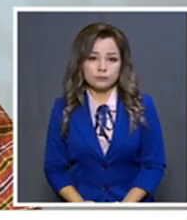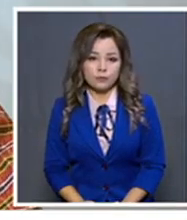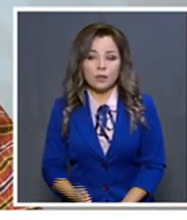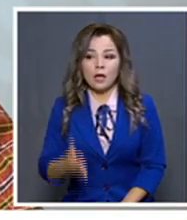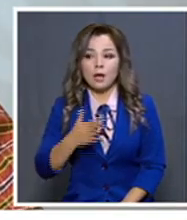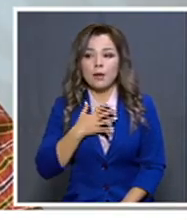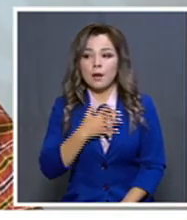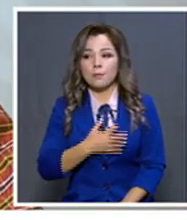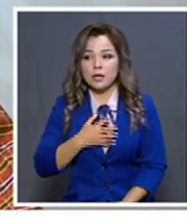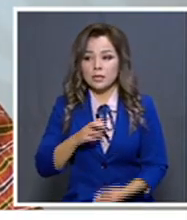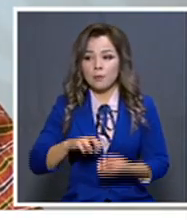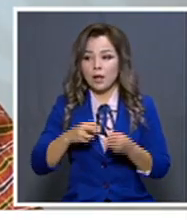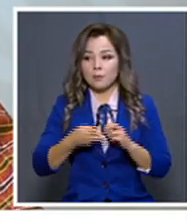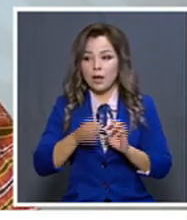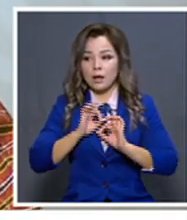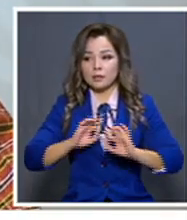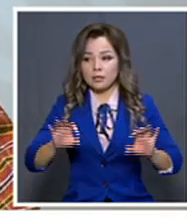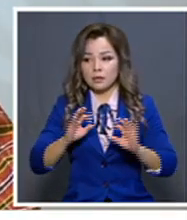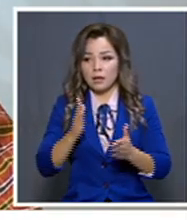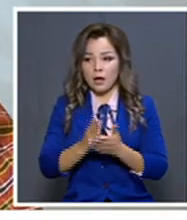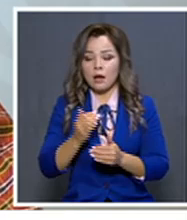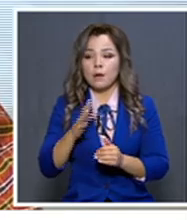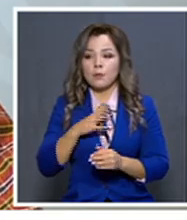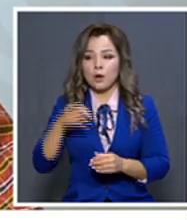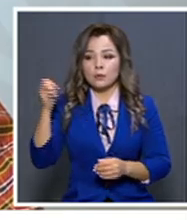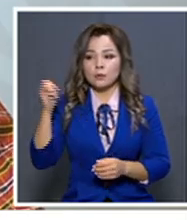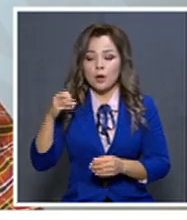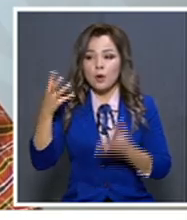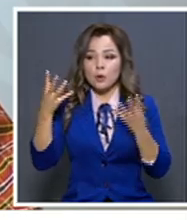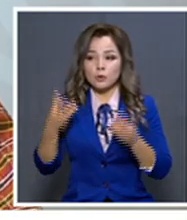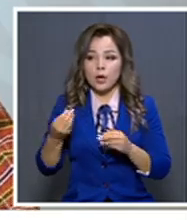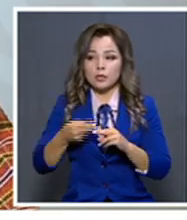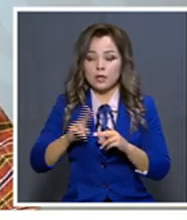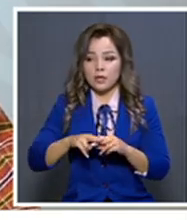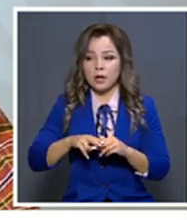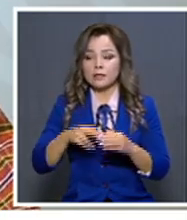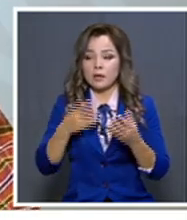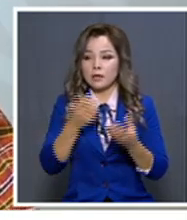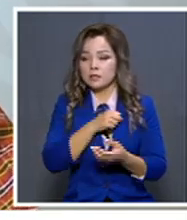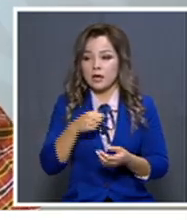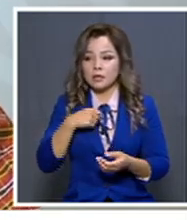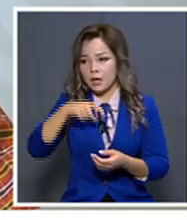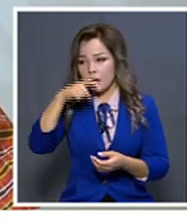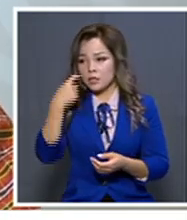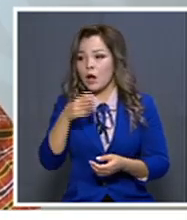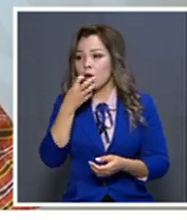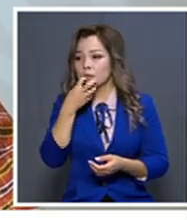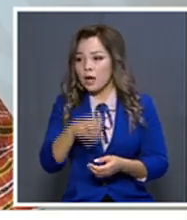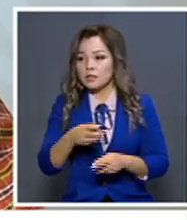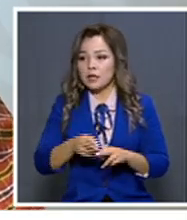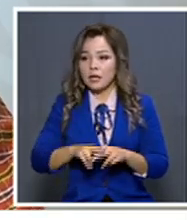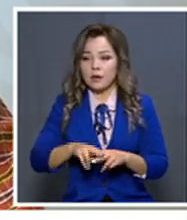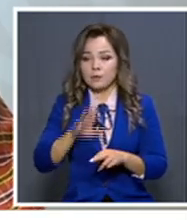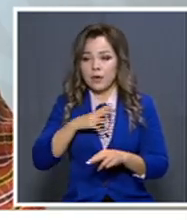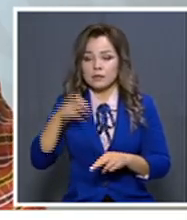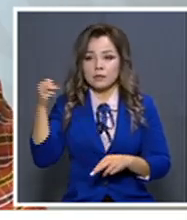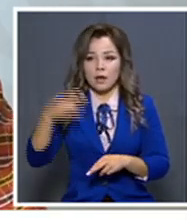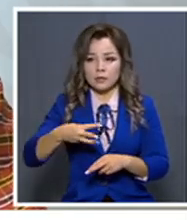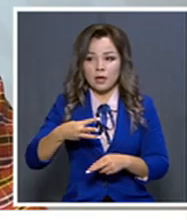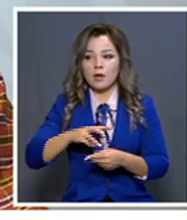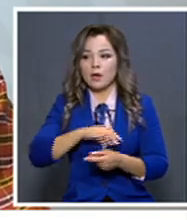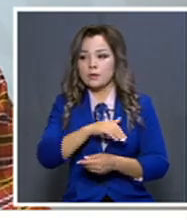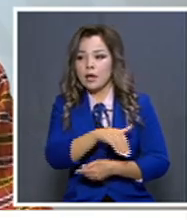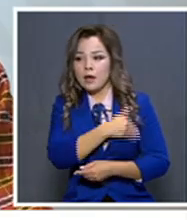Мен негізгі проблемаларды айттым. Ол күннің күрт жылынуы, теңіз деңгейінің көтерілуі. Бұған бейжай қарамауымыз керек.